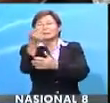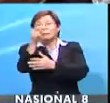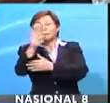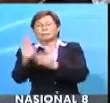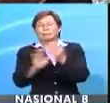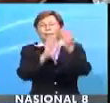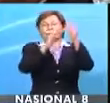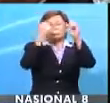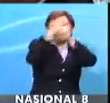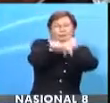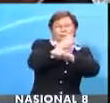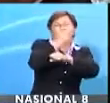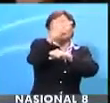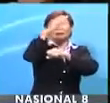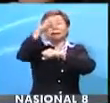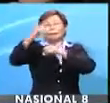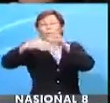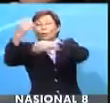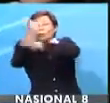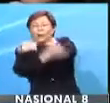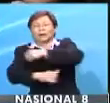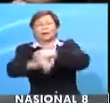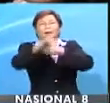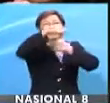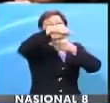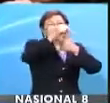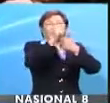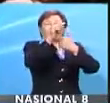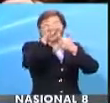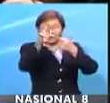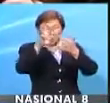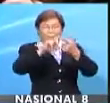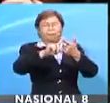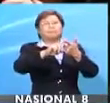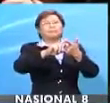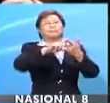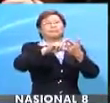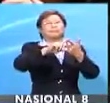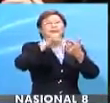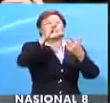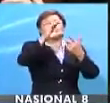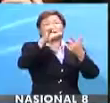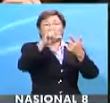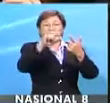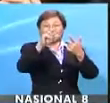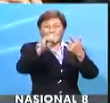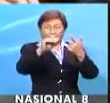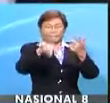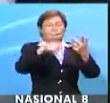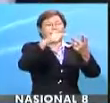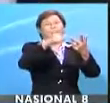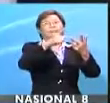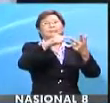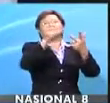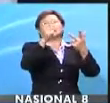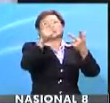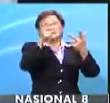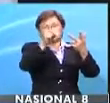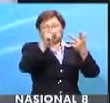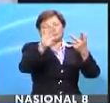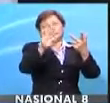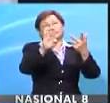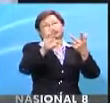berdepan saingan tiga syarikat asing iaitu firma Qatar Neighbours Power QSC, CGN Maya Power Holdings Co